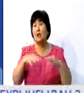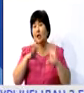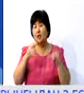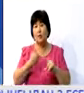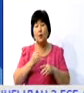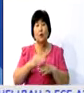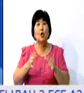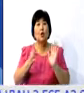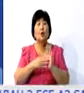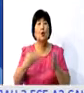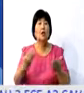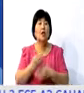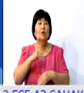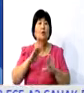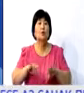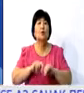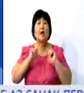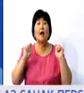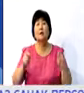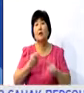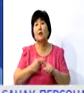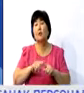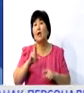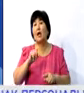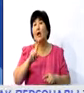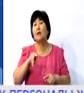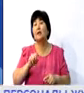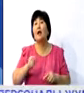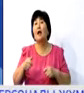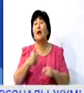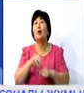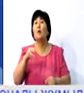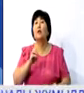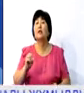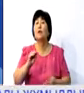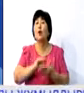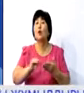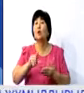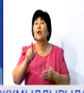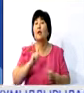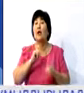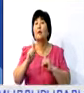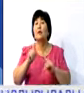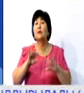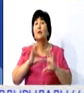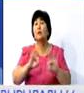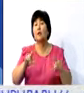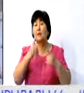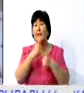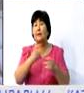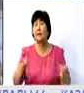осы салада 9 жаңа жұмыс орны ашылды. Бұл туралы Қазалы ауданының әкімі Мұрат Ергешбаев журналистерге арналған баспасөз мәслихатында